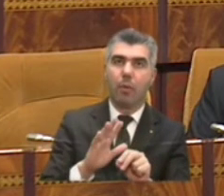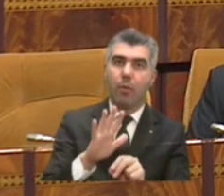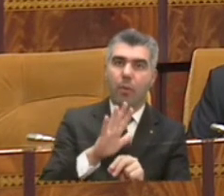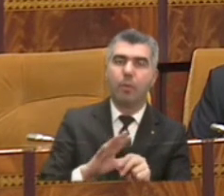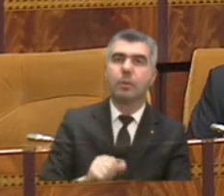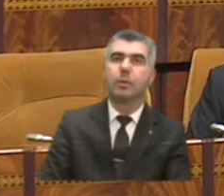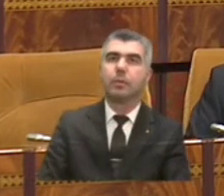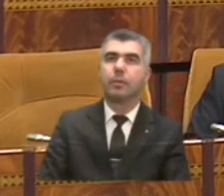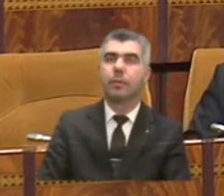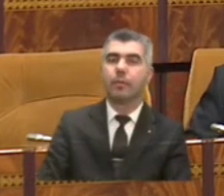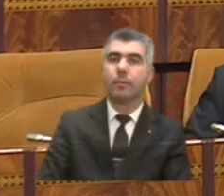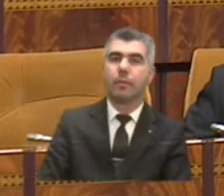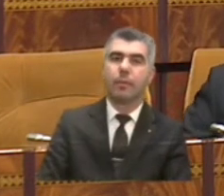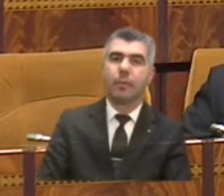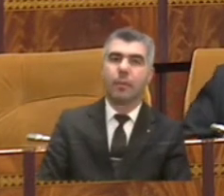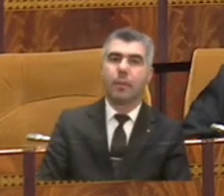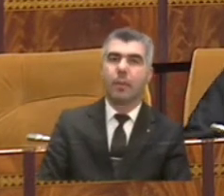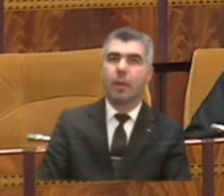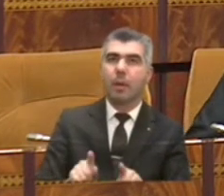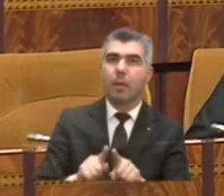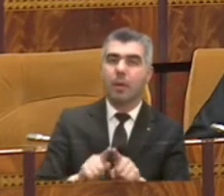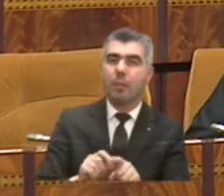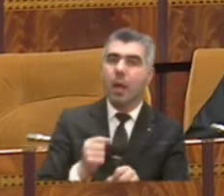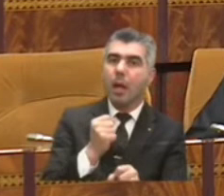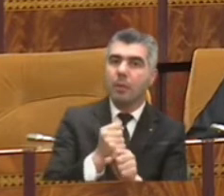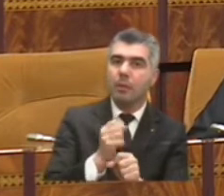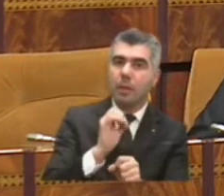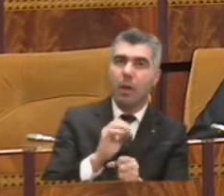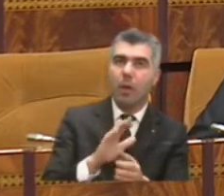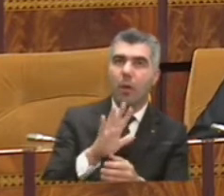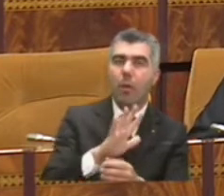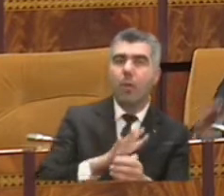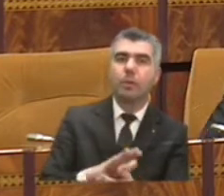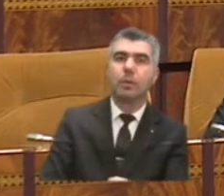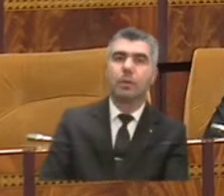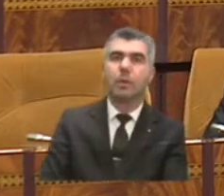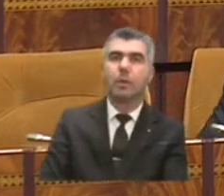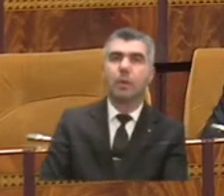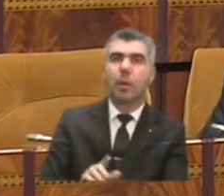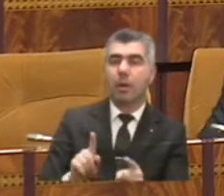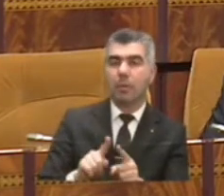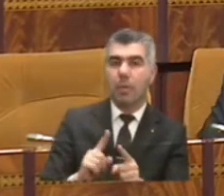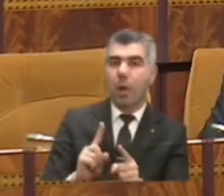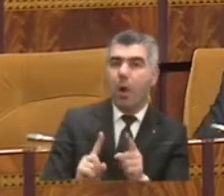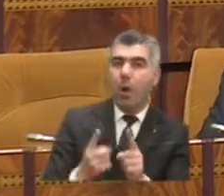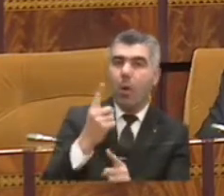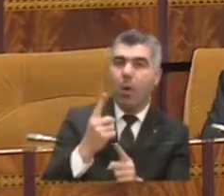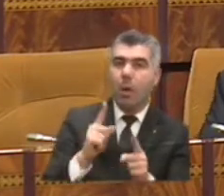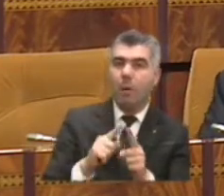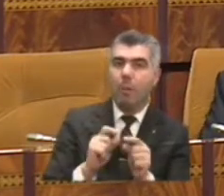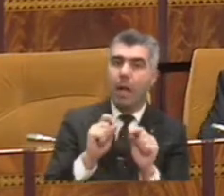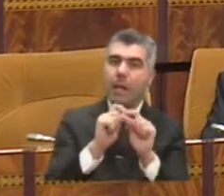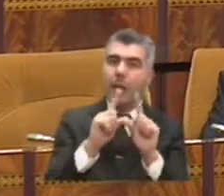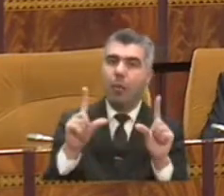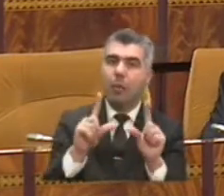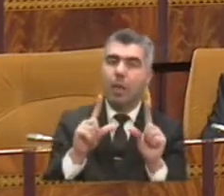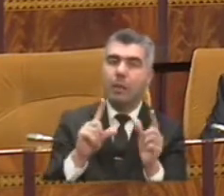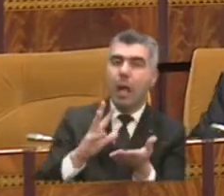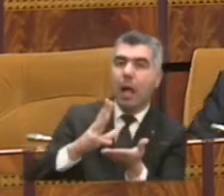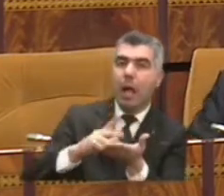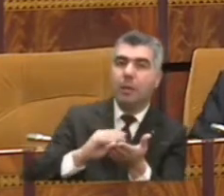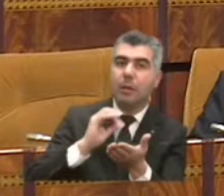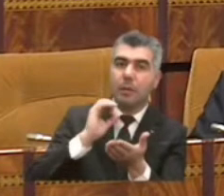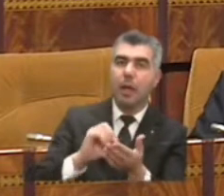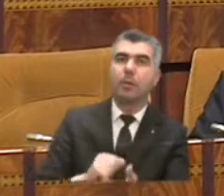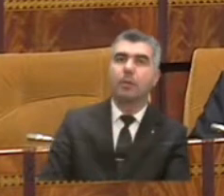عنده جانا الوزير، شوفوا الكفاءة ديالو. لا كانت ناصرنا الأول واحد اللي عمل نموذج في المغرب هو الولد هذا يونس